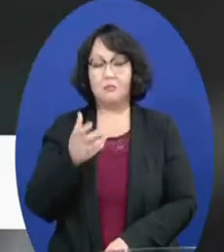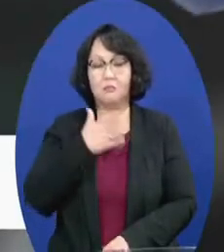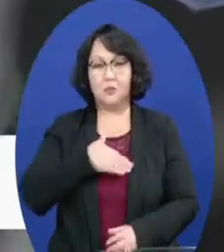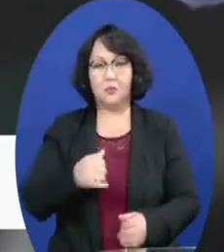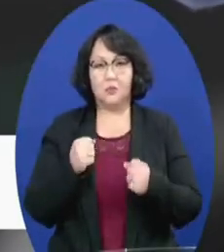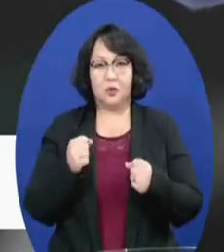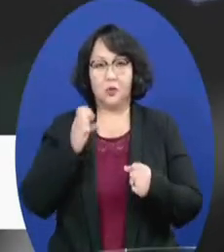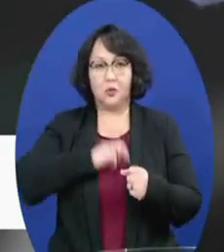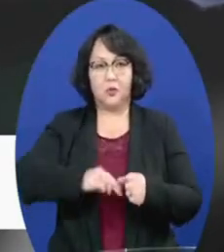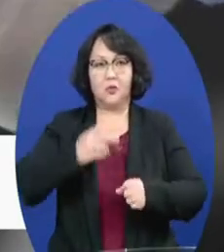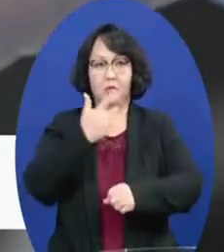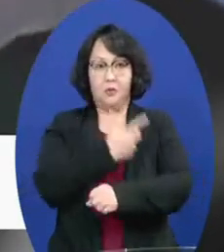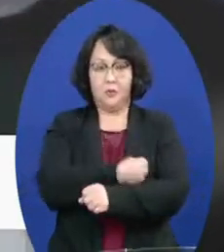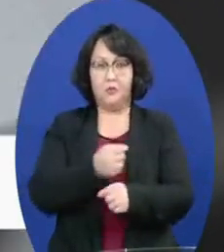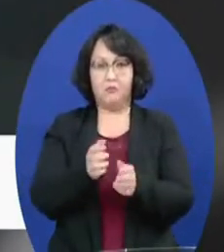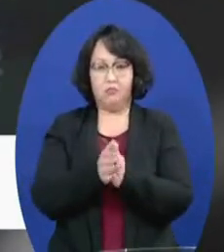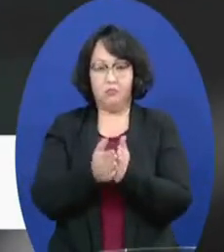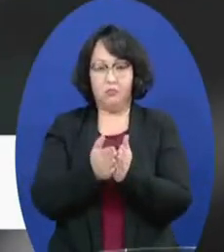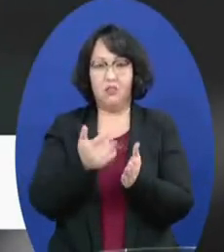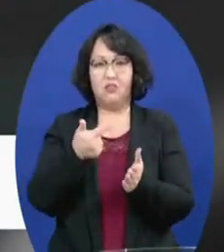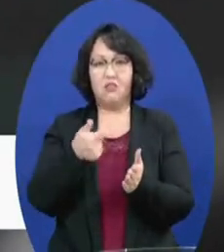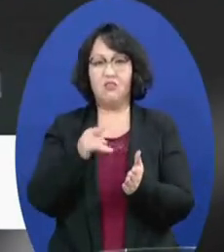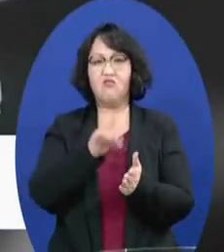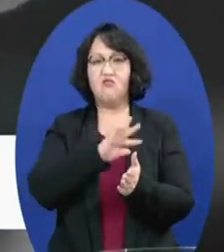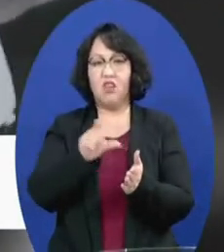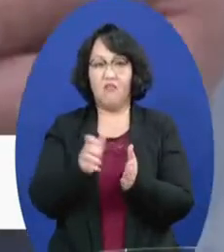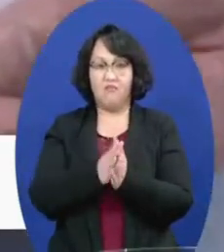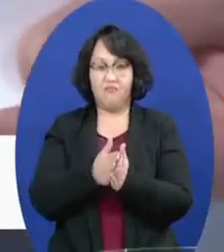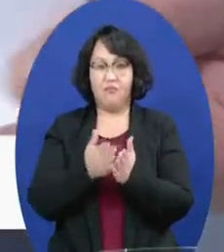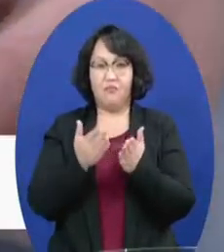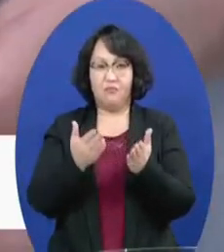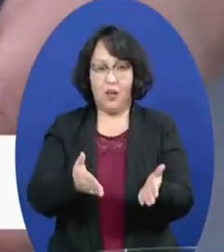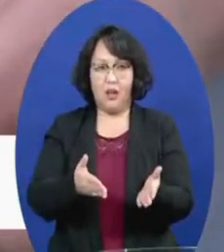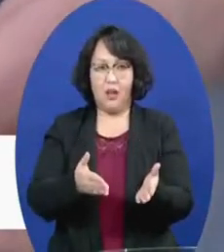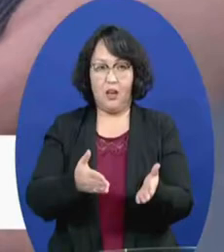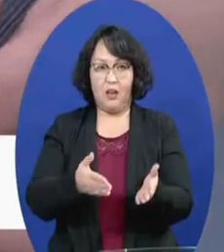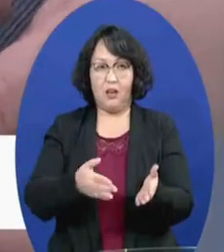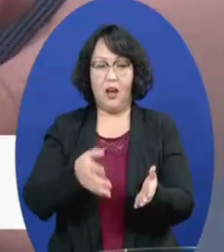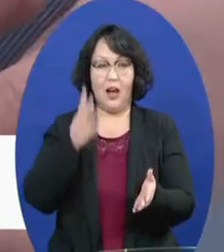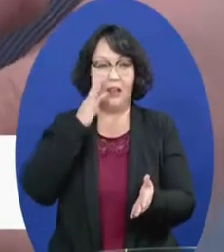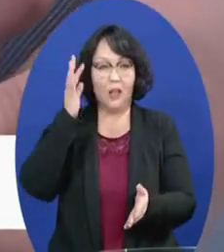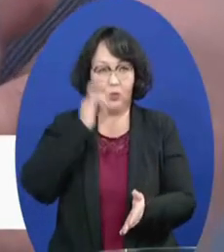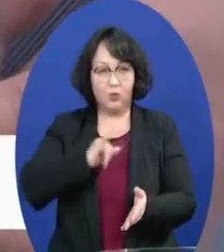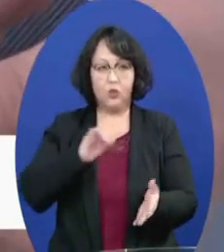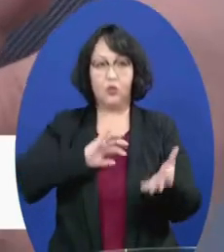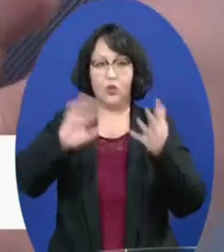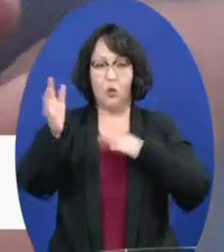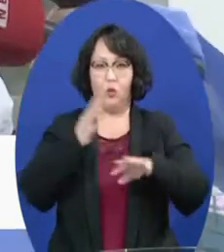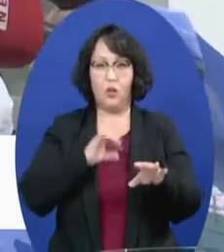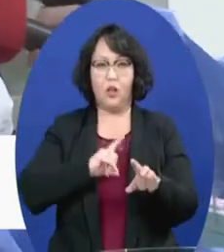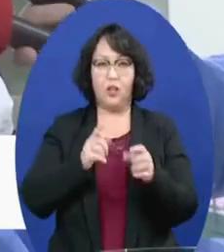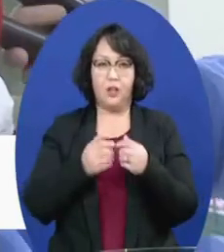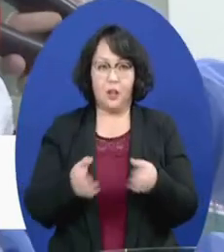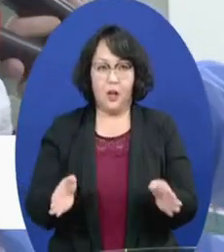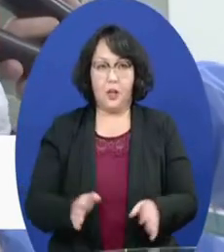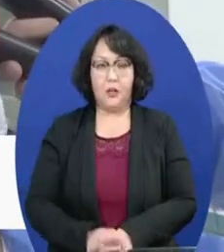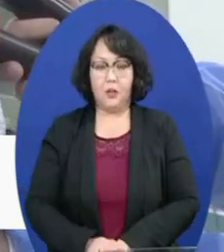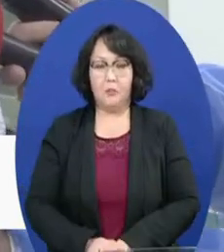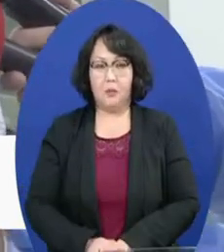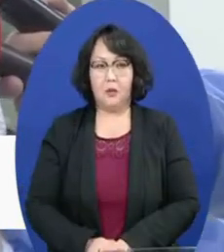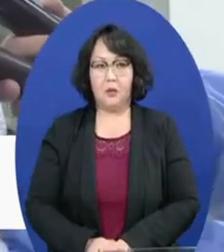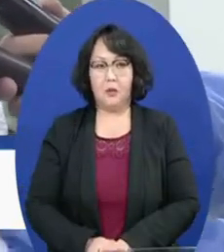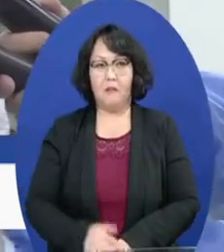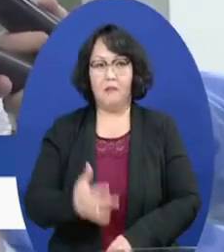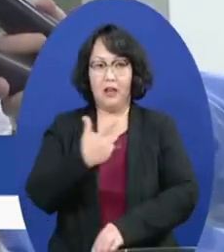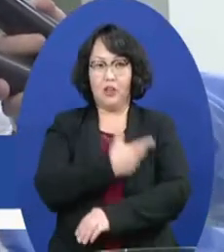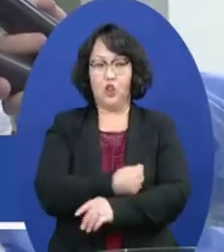өртчлэн сэргийлэх тарилгын гэрчилгээ олгоно. Энэ гэрчилгээгээр хилийн чандад зорчих эрхийг нь баталгаажуулах юм байна. Вакцины жуулалттай